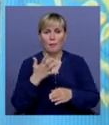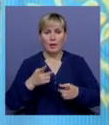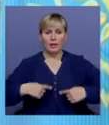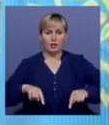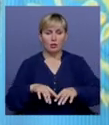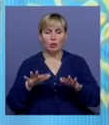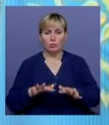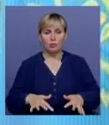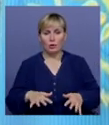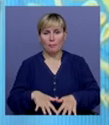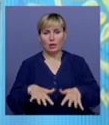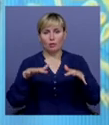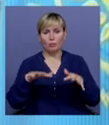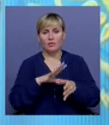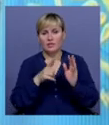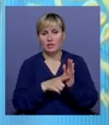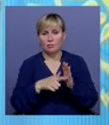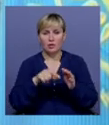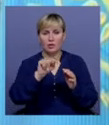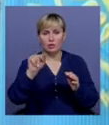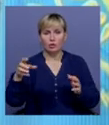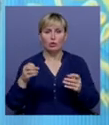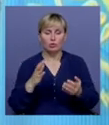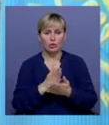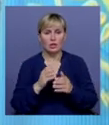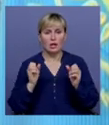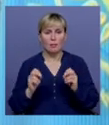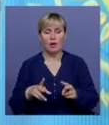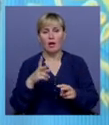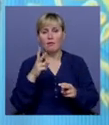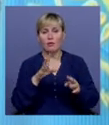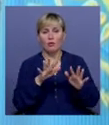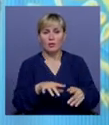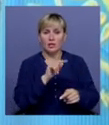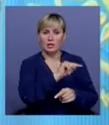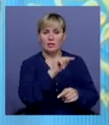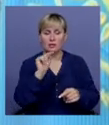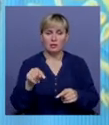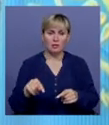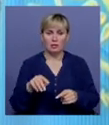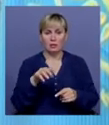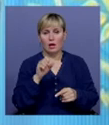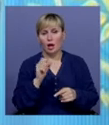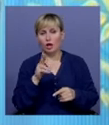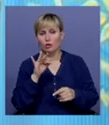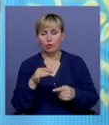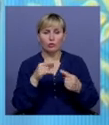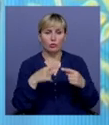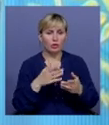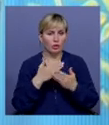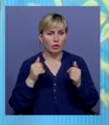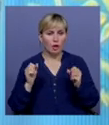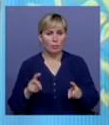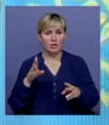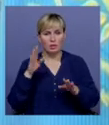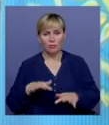пунктов подтоплено в 7 пунктах еще сохраняется угроза а в двух населенных пунктах мырза кент и ак жол уже нет опасности